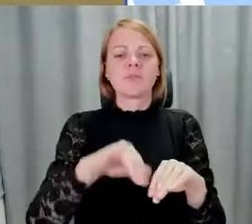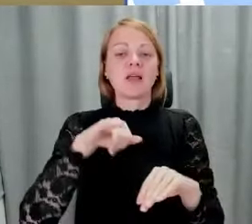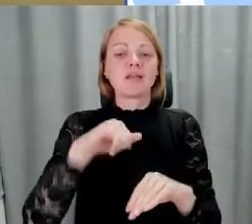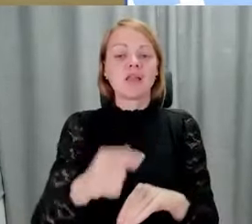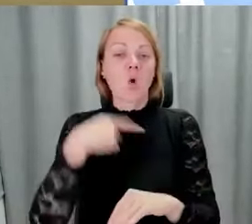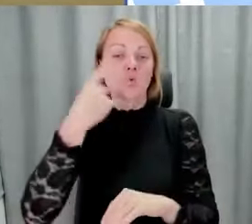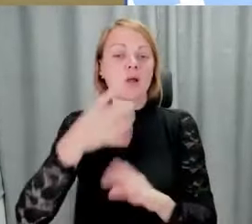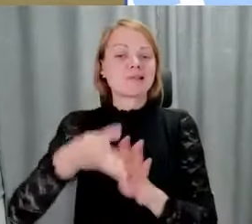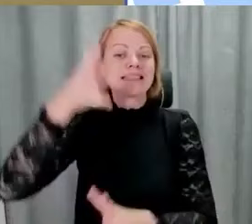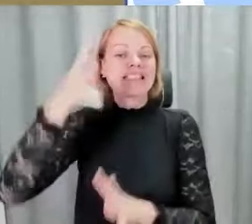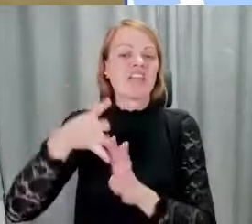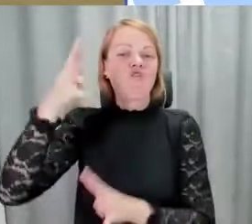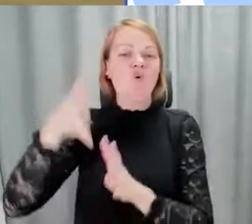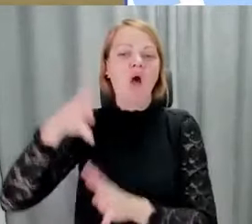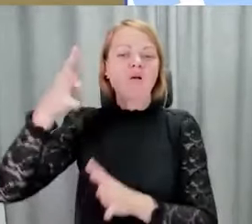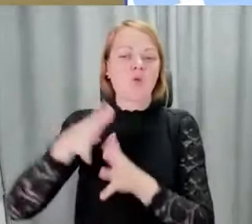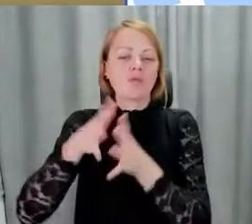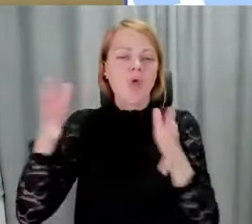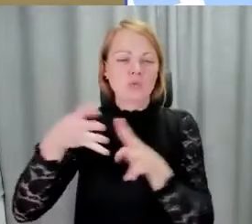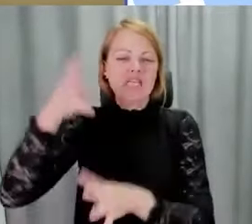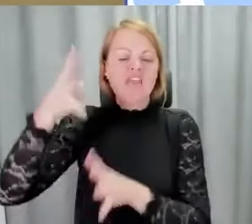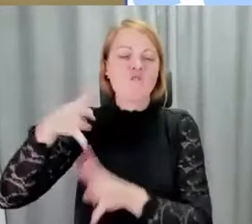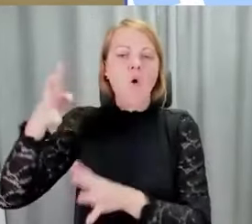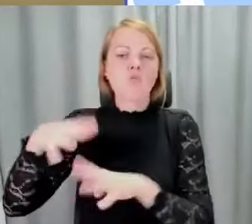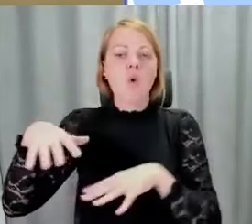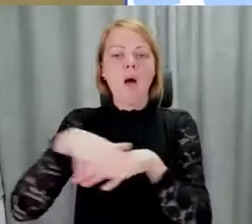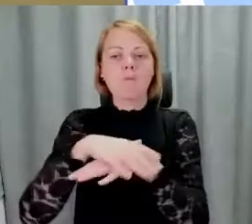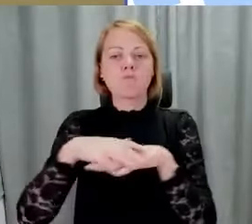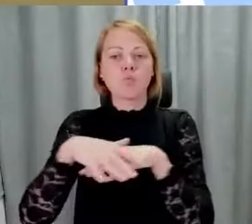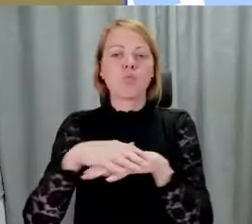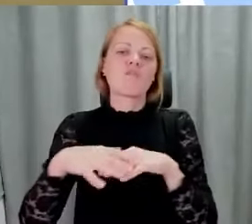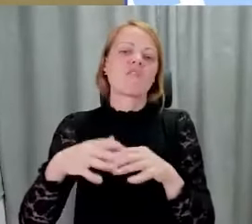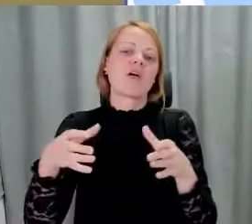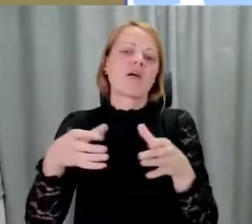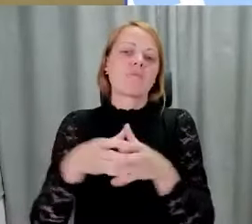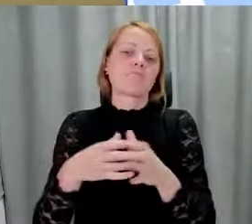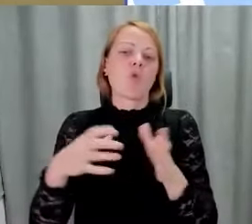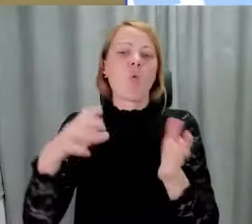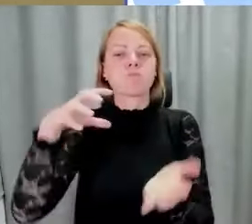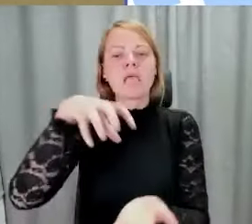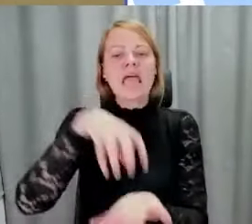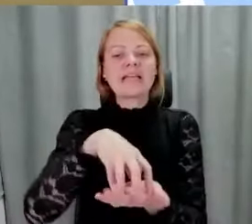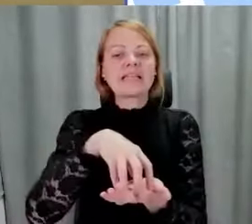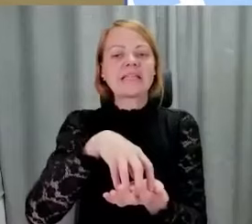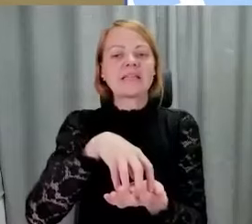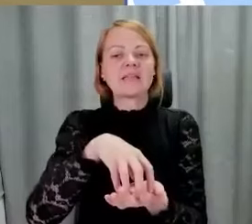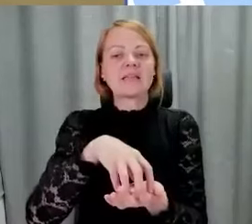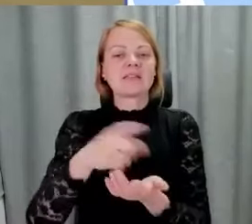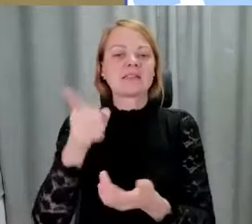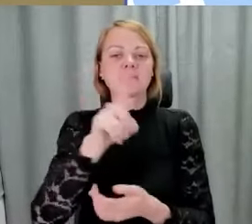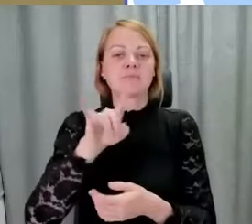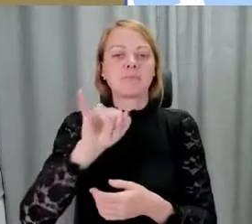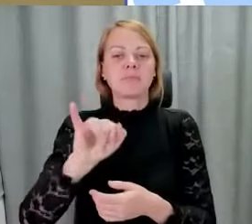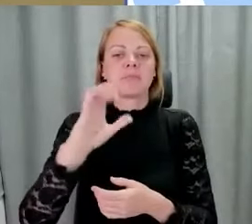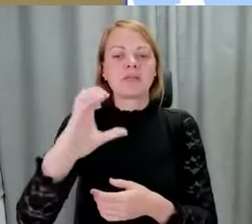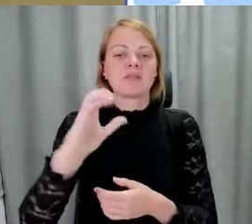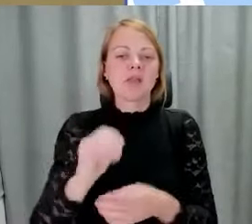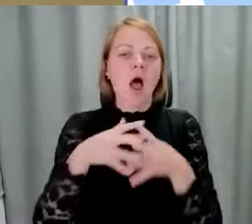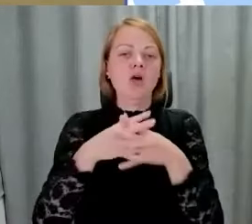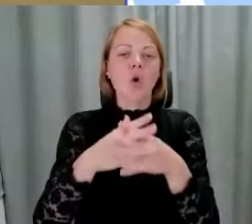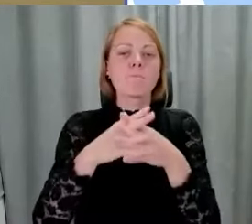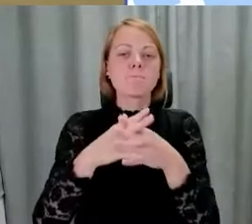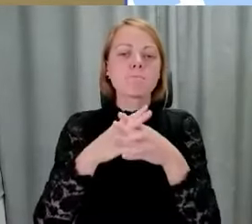dzīvokļu dzīvo ambūvu, vai pieņemsim tādiem objektiem kā Spīce, Akropole,